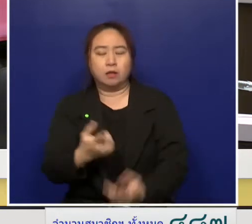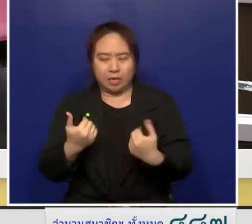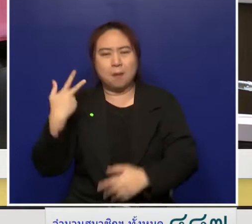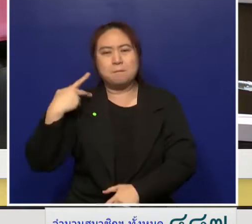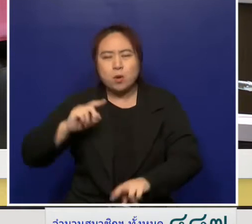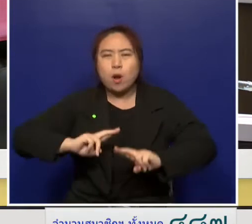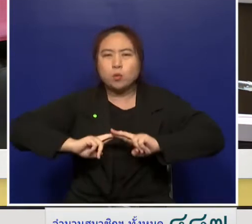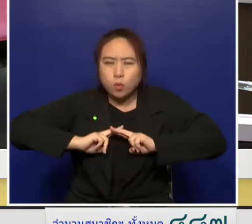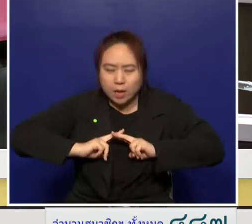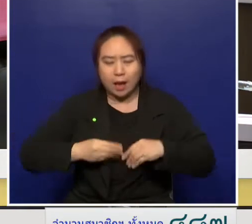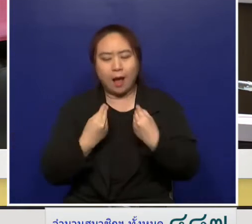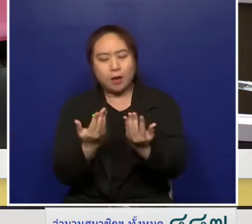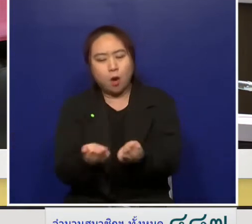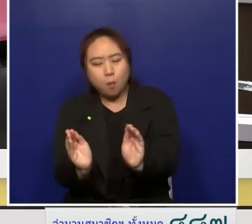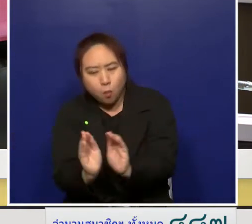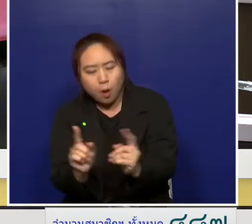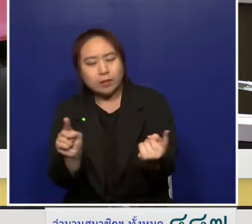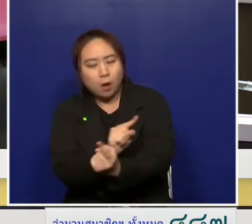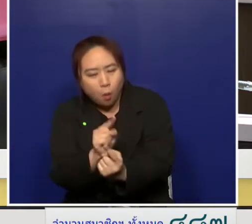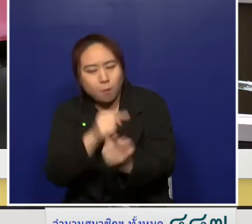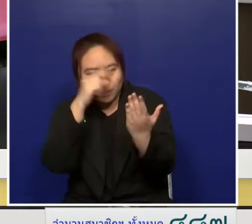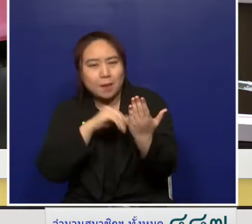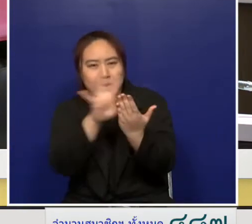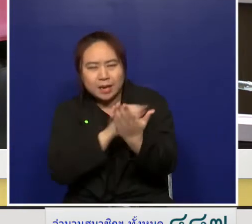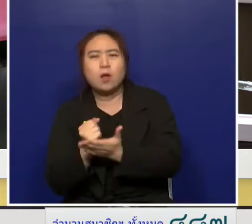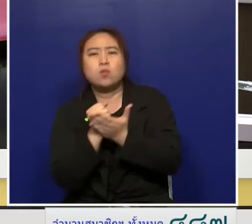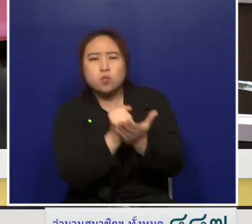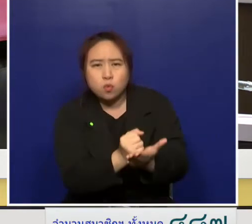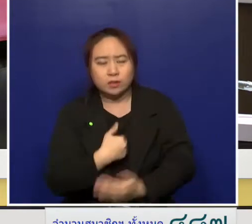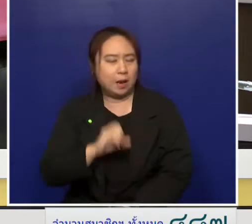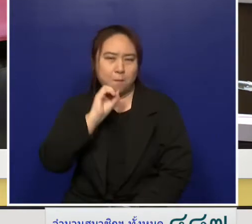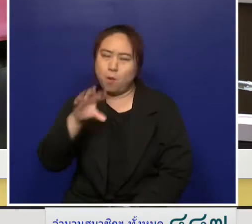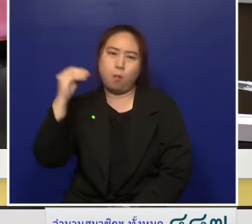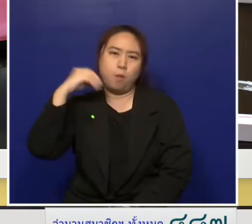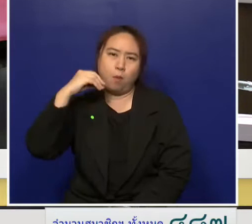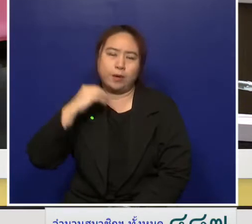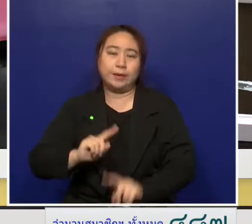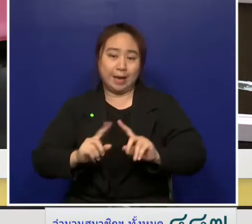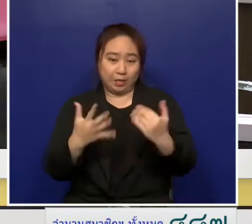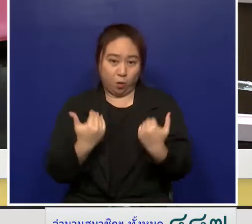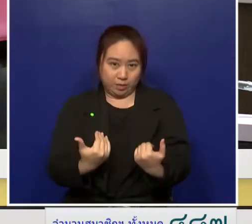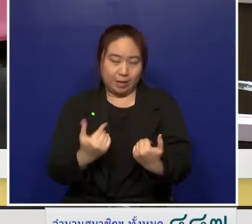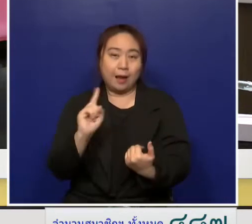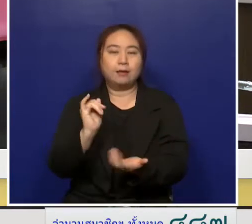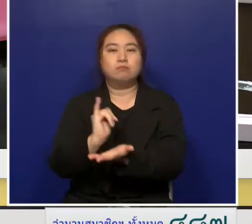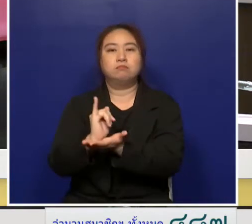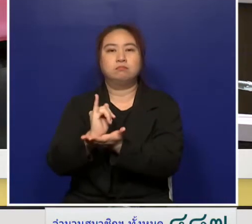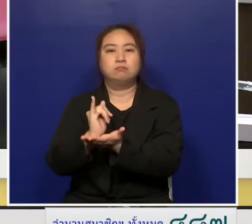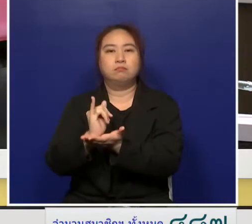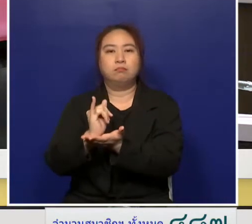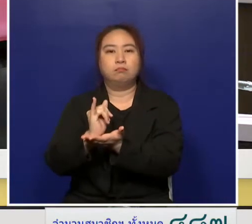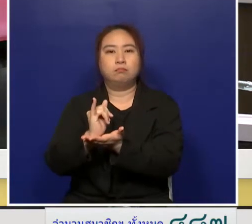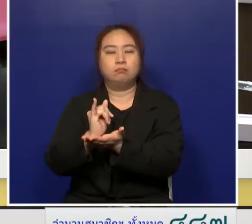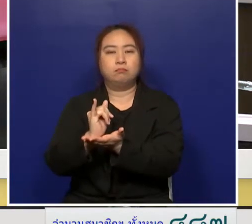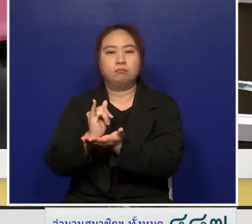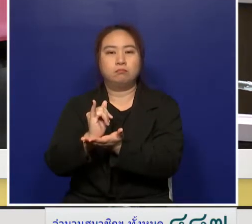กับครอบครัวกับสังคมและประเทศชาติฉันพดอยนี้เสมอ แต่ปจจบันนี้ติดเตียงค่ะติดเต